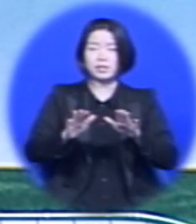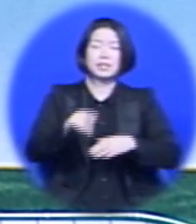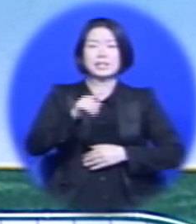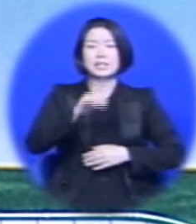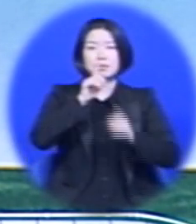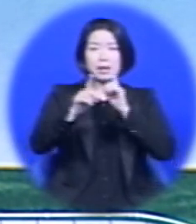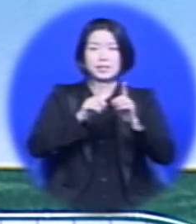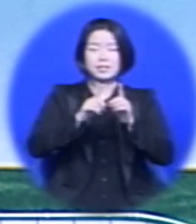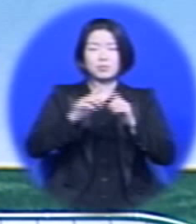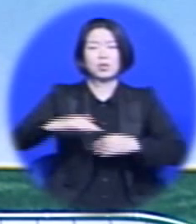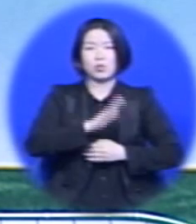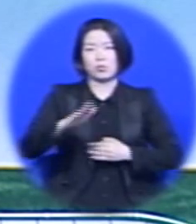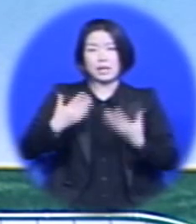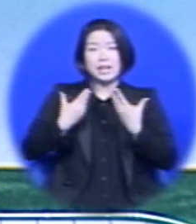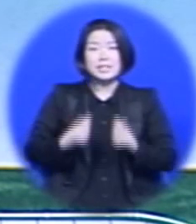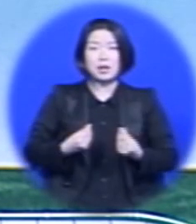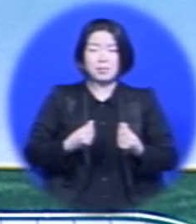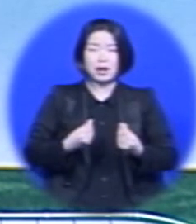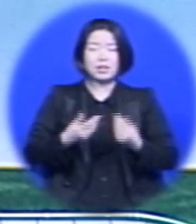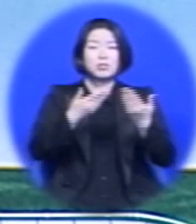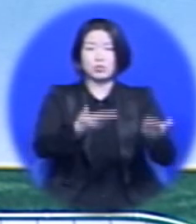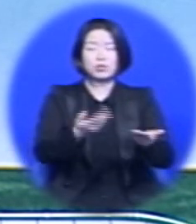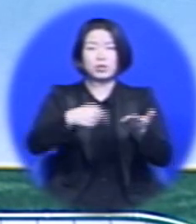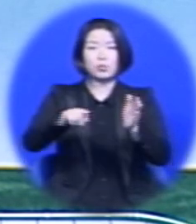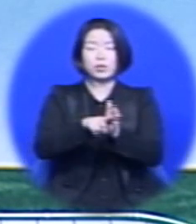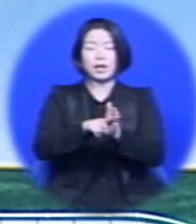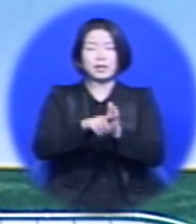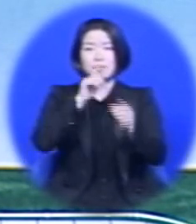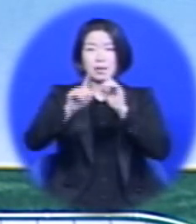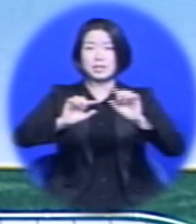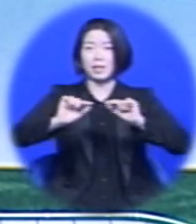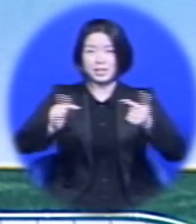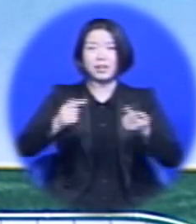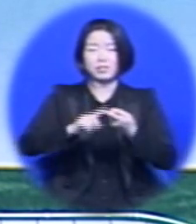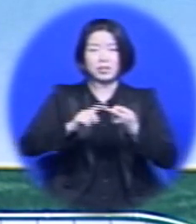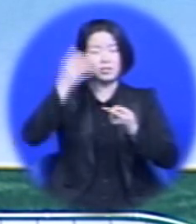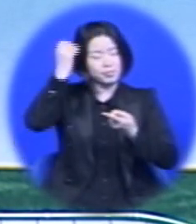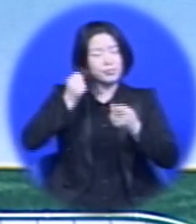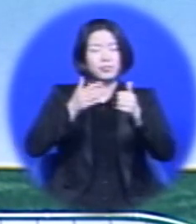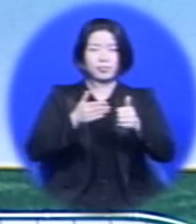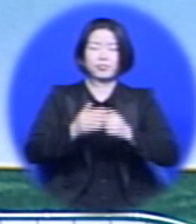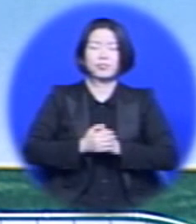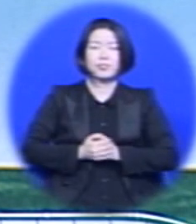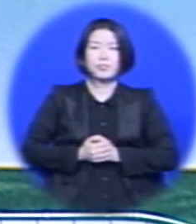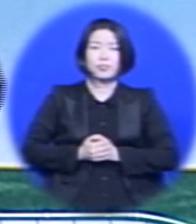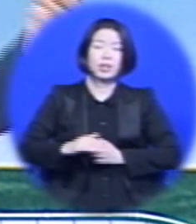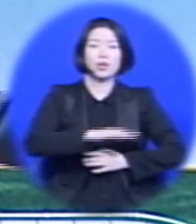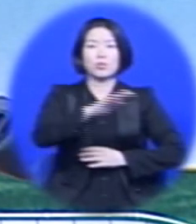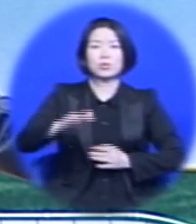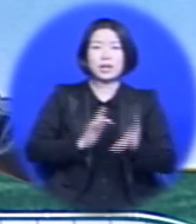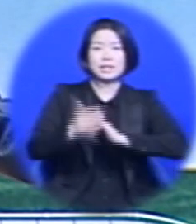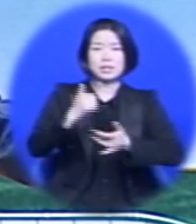말씀은 우리를 시키려고 하시는 말씀이 아니라는 사실을 알아야 합니다 우리가